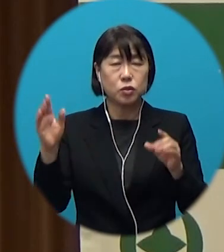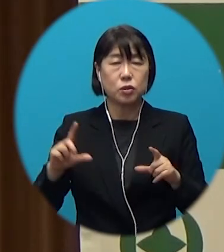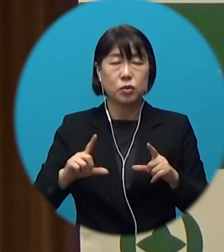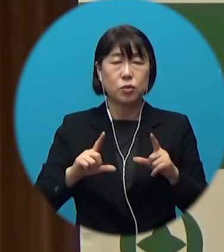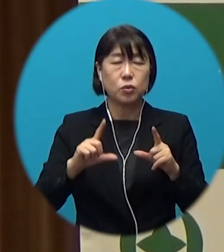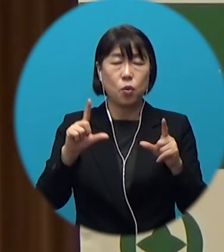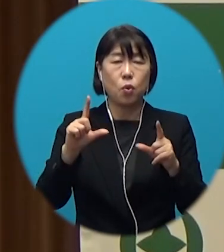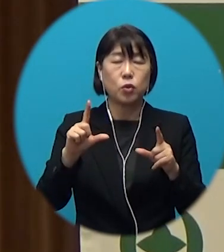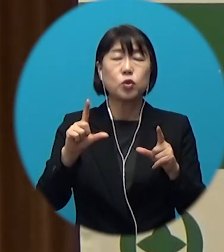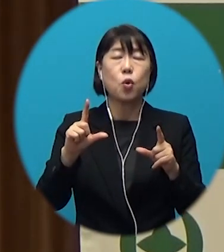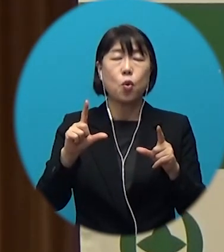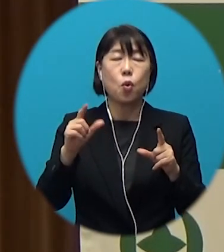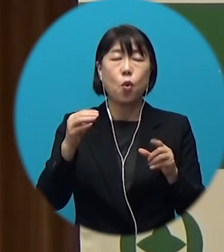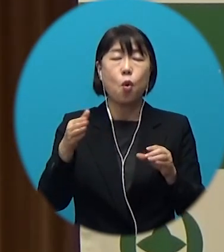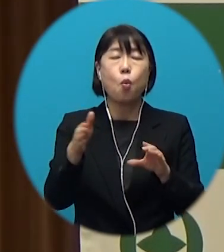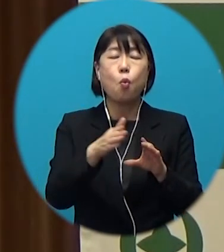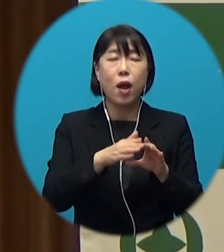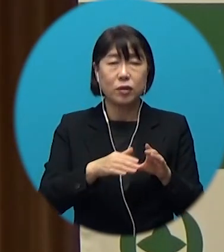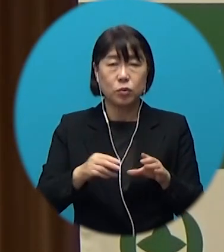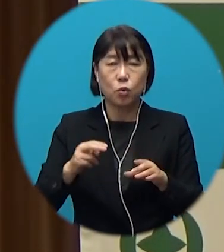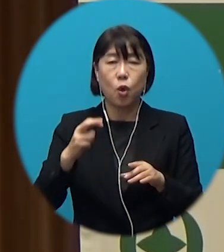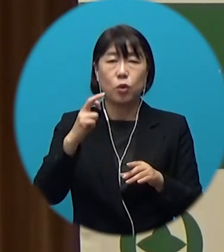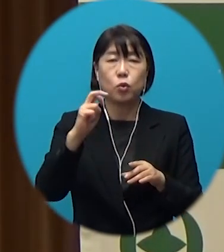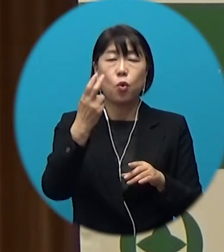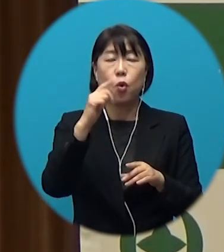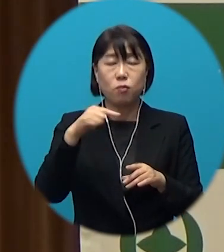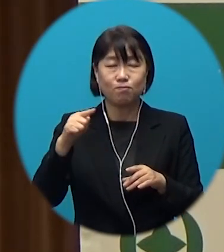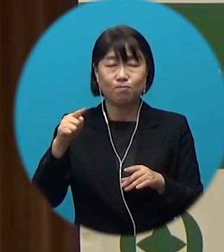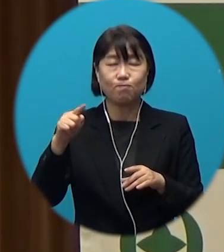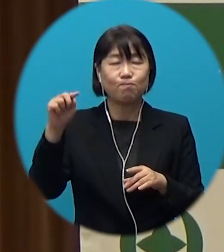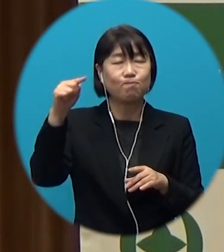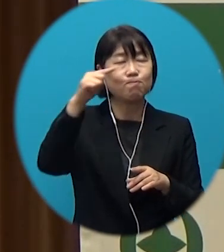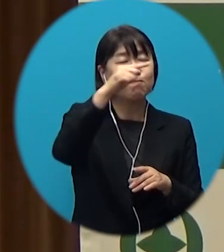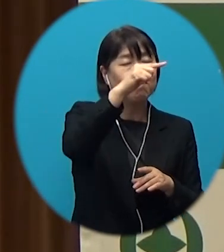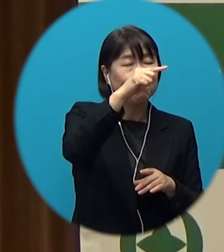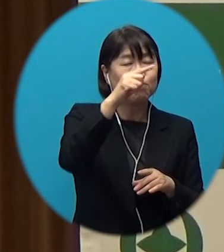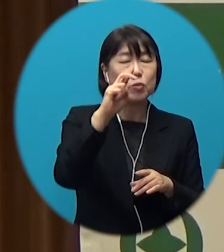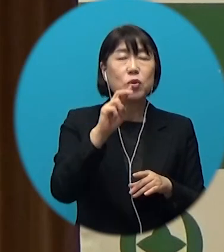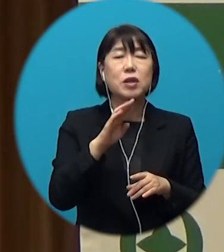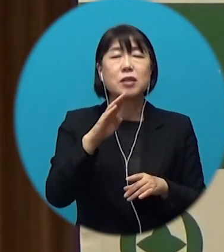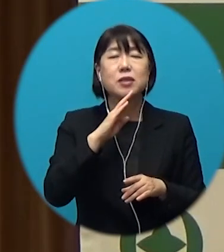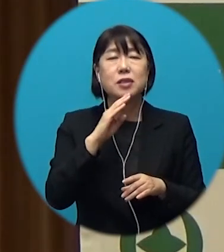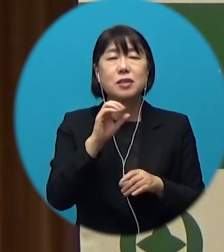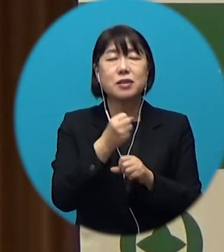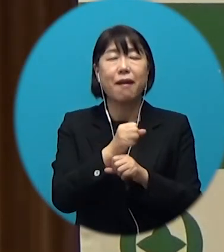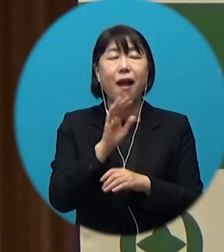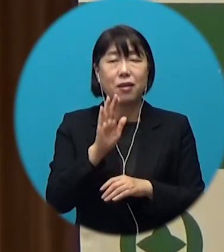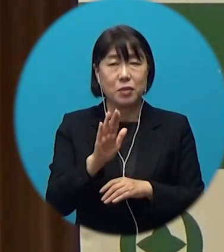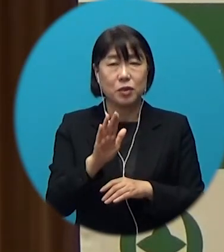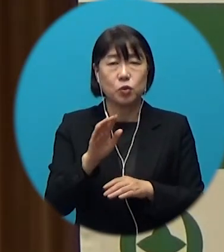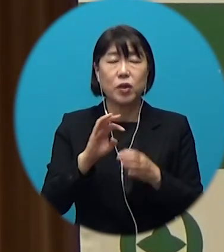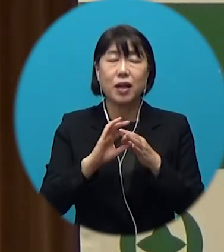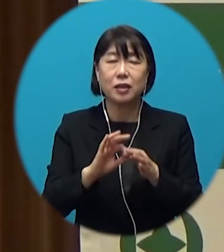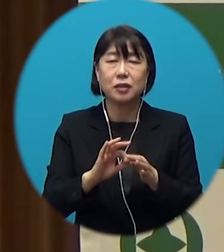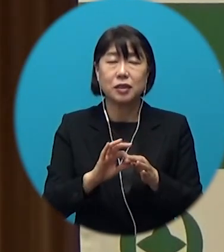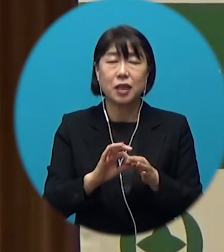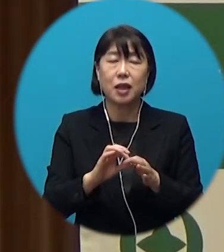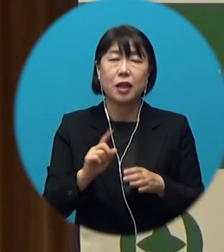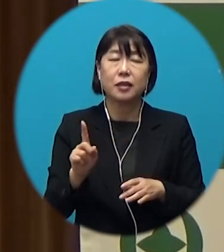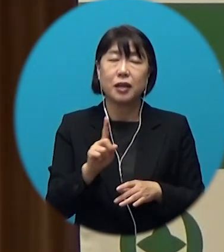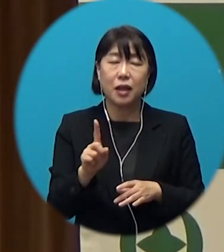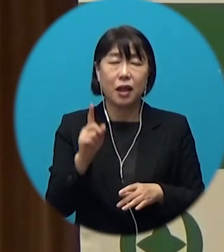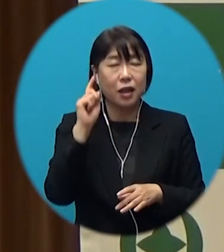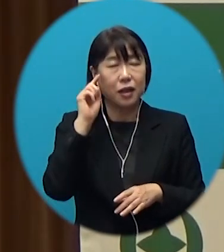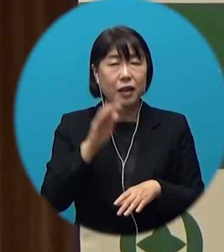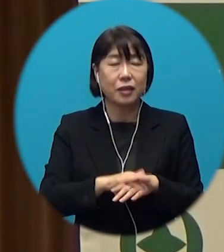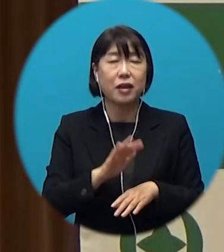ドローンの実証実験が行われて無事に成功したんですけれども、それについて、あの、関係市長なんか受け止めあればちょっと聞かせてい